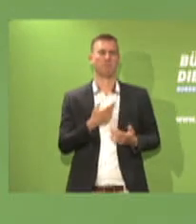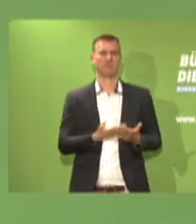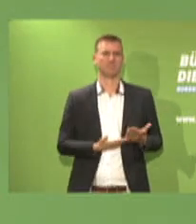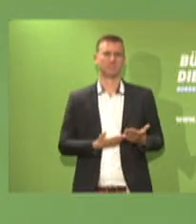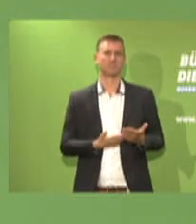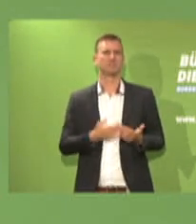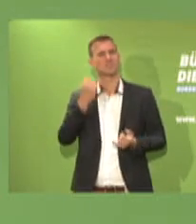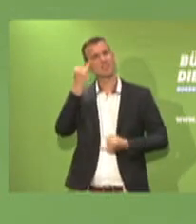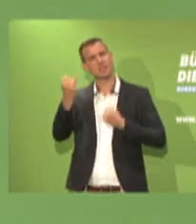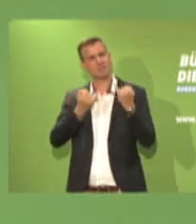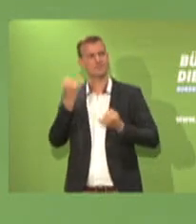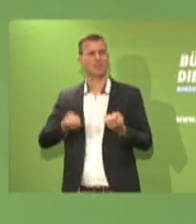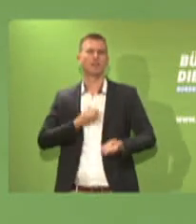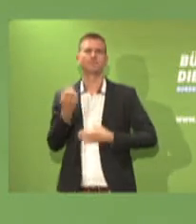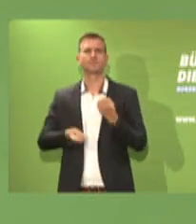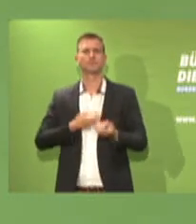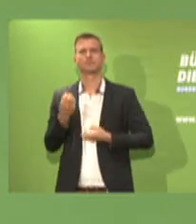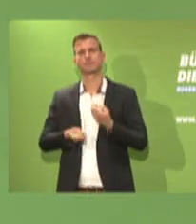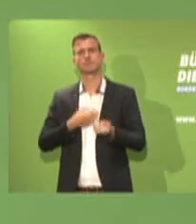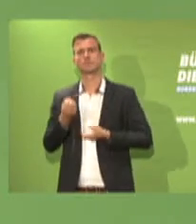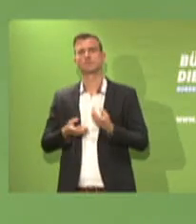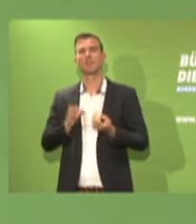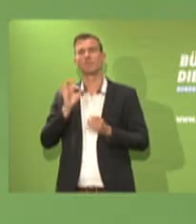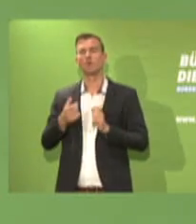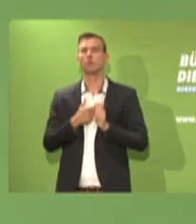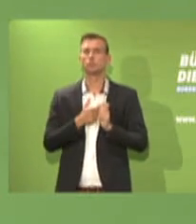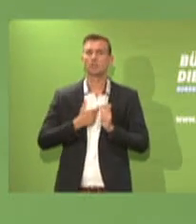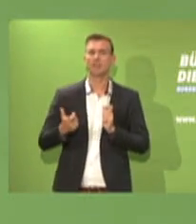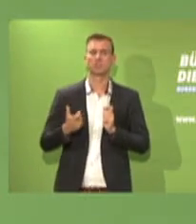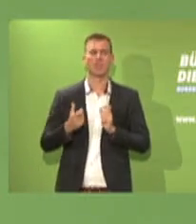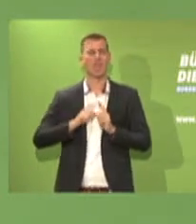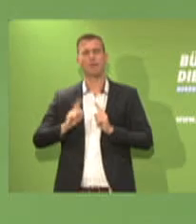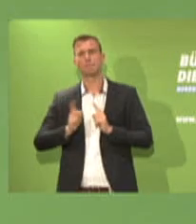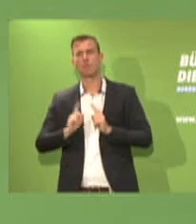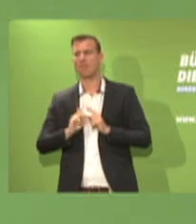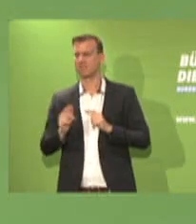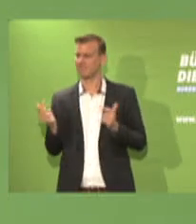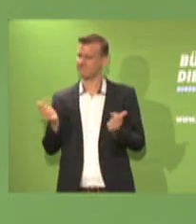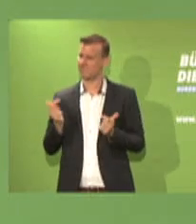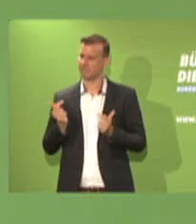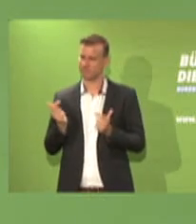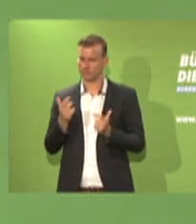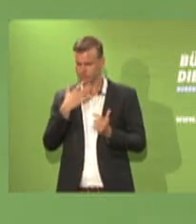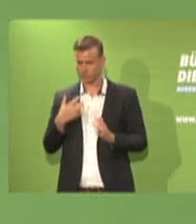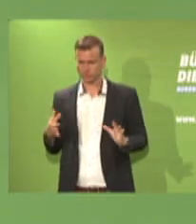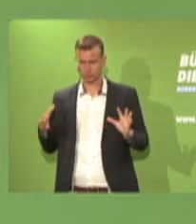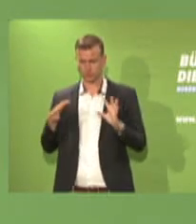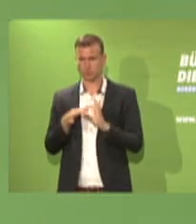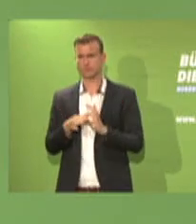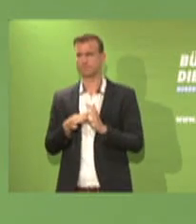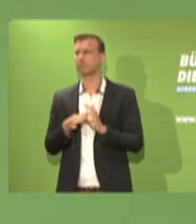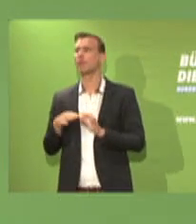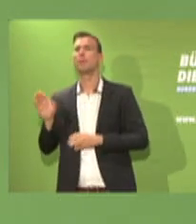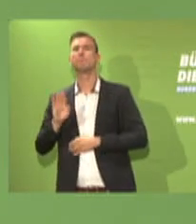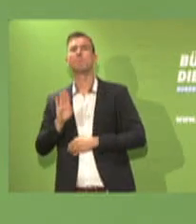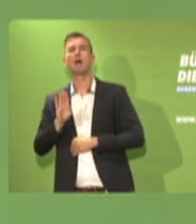Innovative Ideen werden dort geboren, um genau stationäre und ambulante Versorgung zu verzahnen. Barbara hat es eben